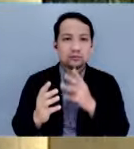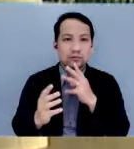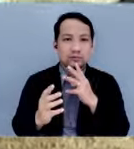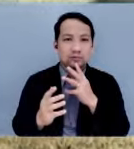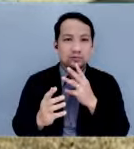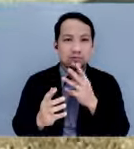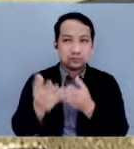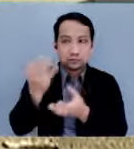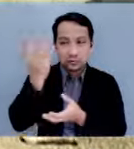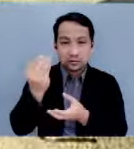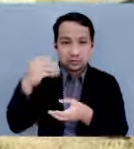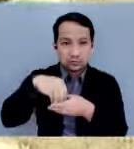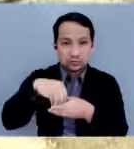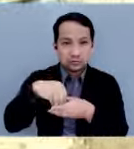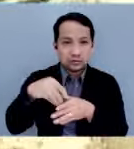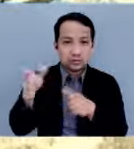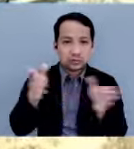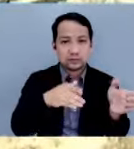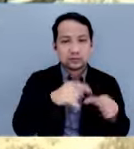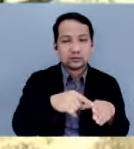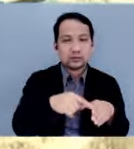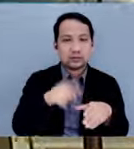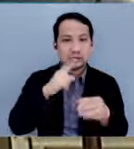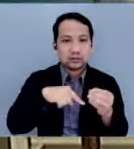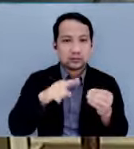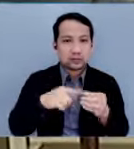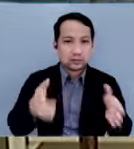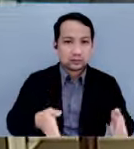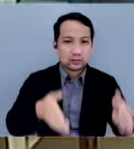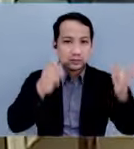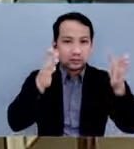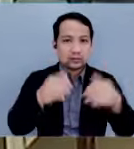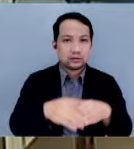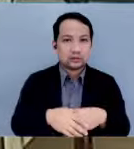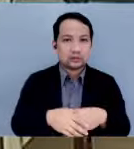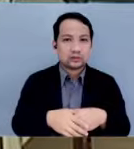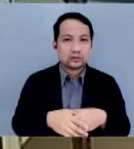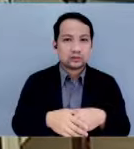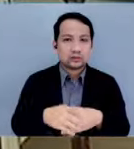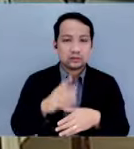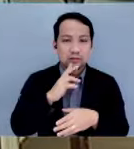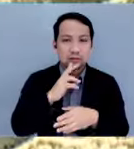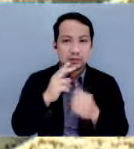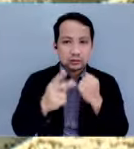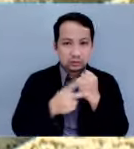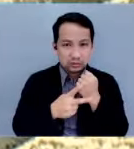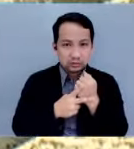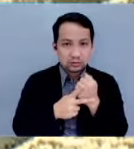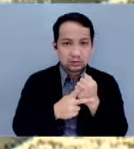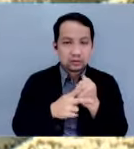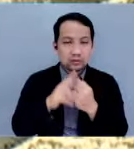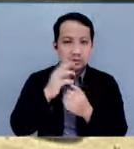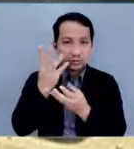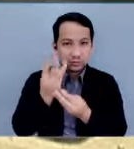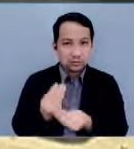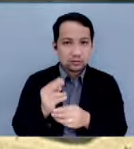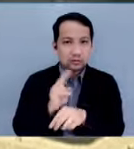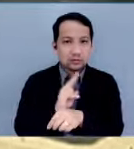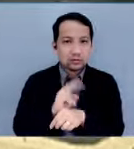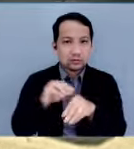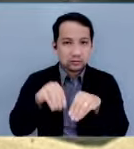facility na matatagpuan sa isa sa kanilang mga building. Iniipon kasi nito ang tubig ulan para gamitin pang flush